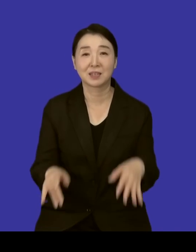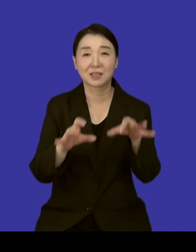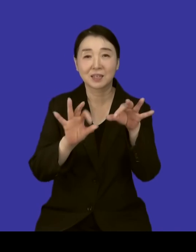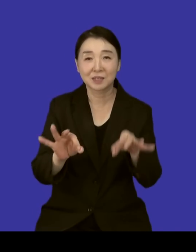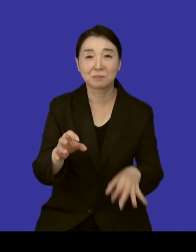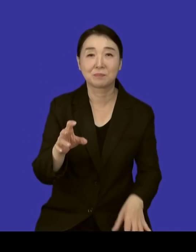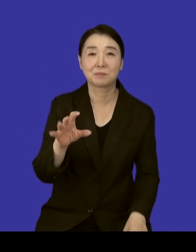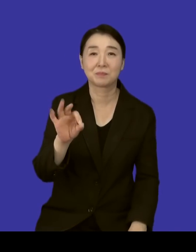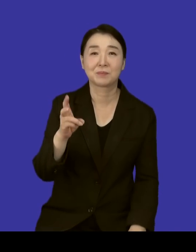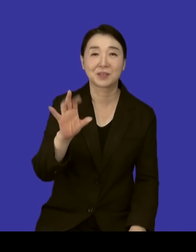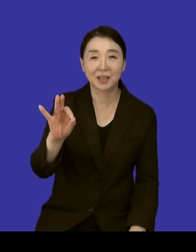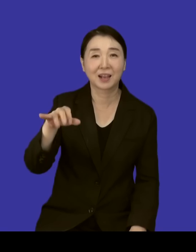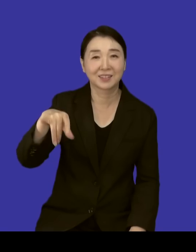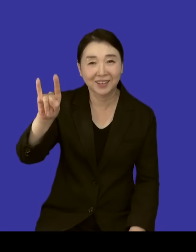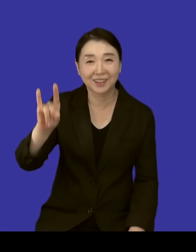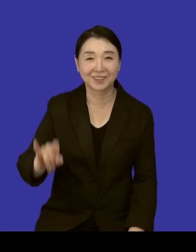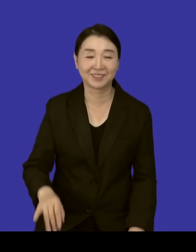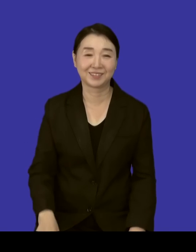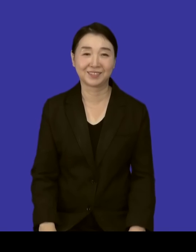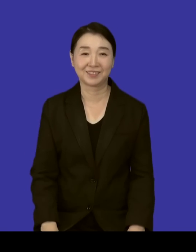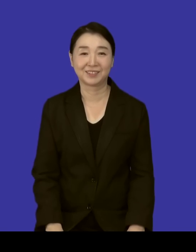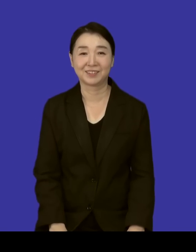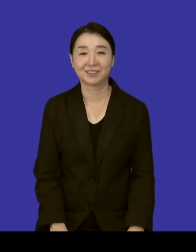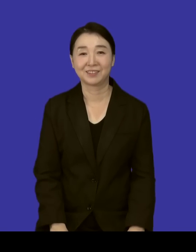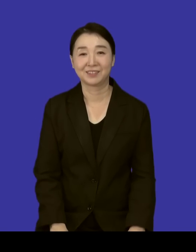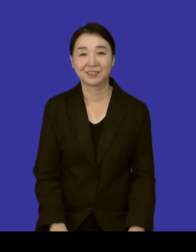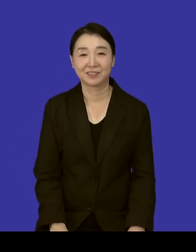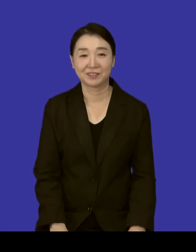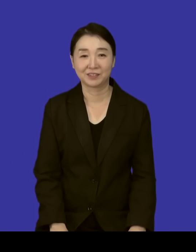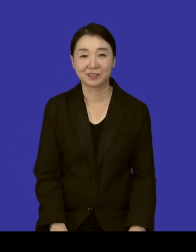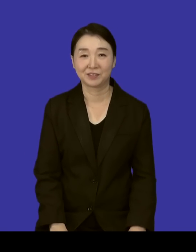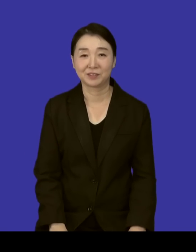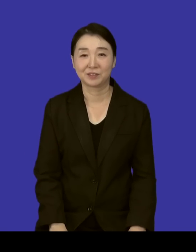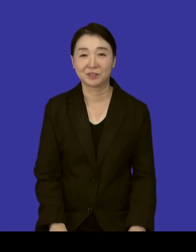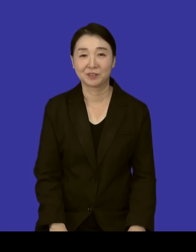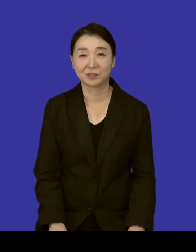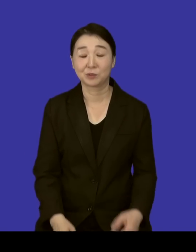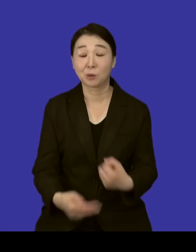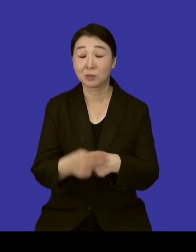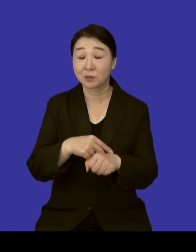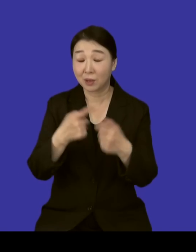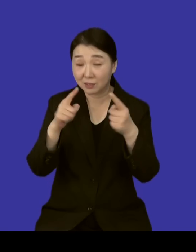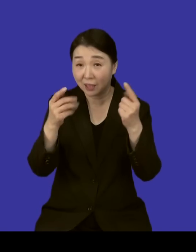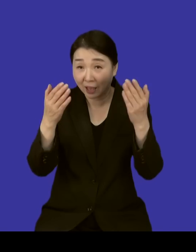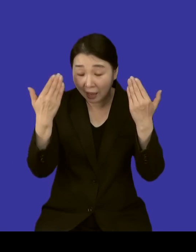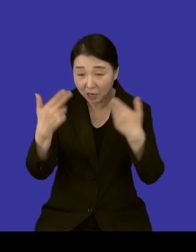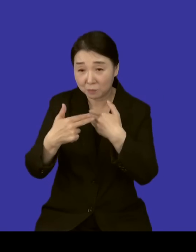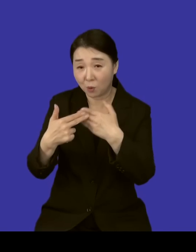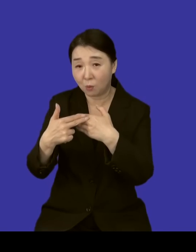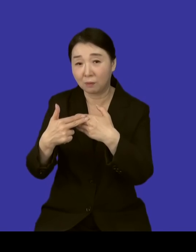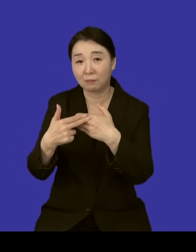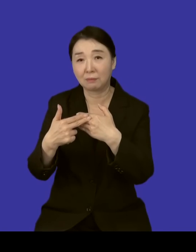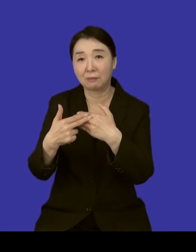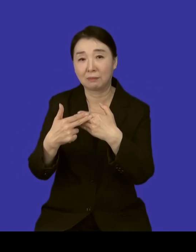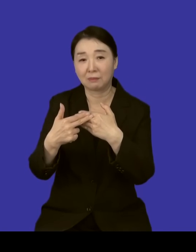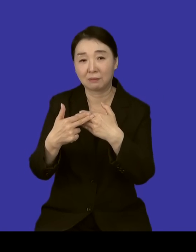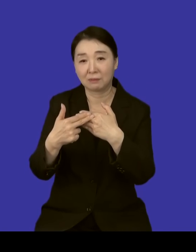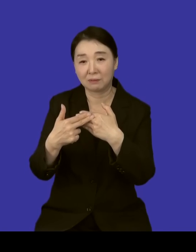제자로 제자라고. 아들 이름으로. 네. 그래서 막 그 의과대학 부속병원에 예. 날 잡아가지고 들어갔는데